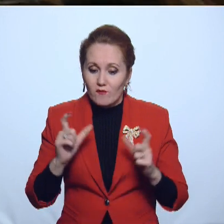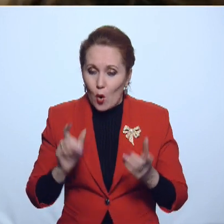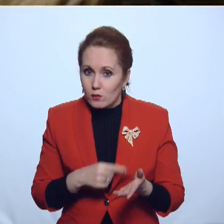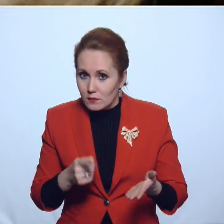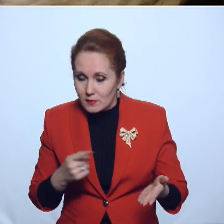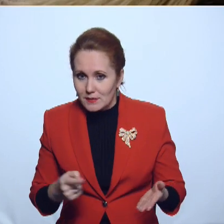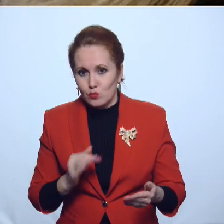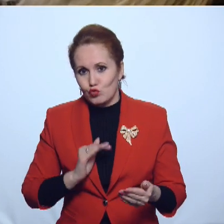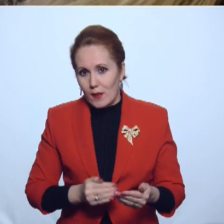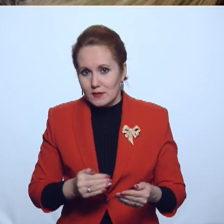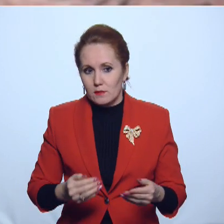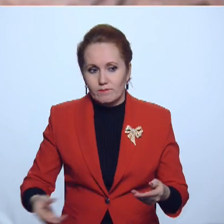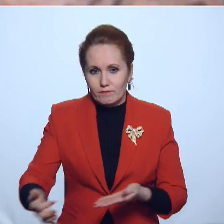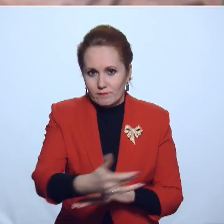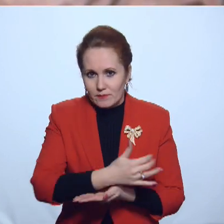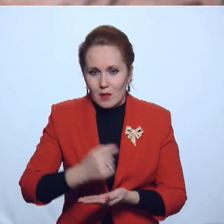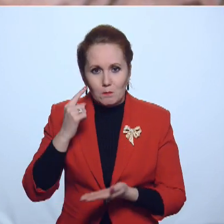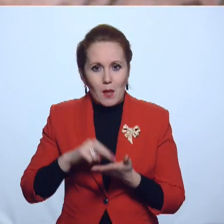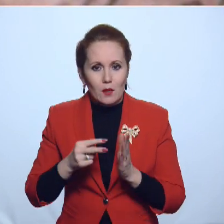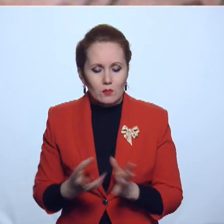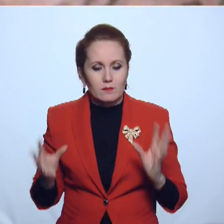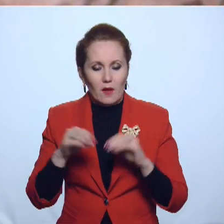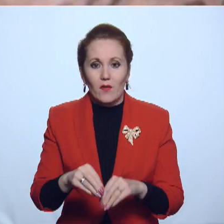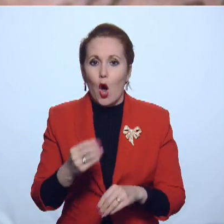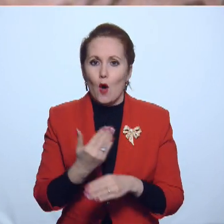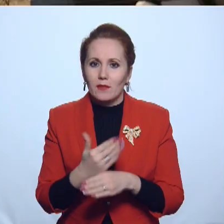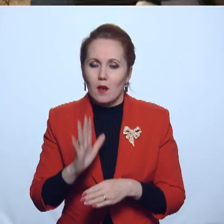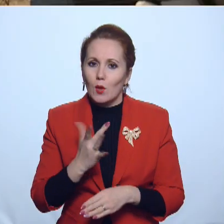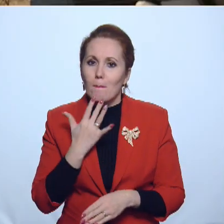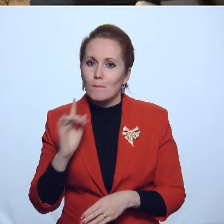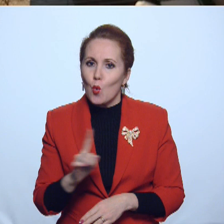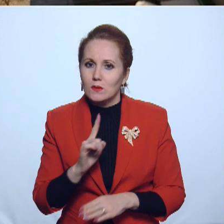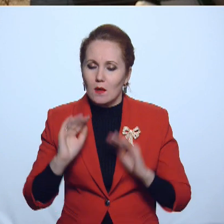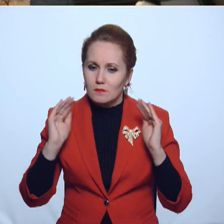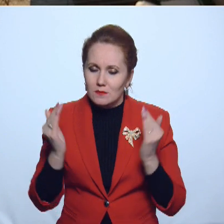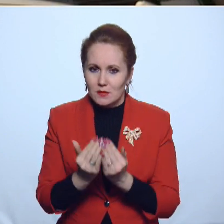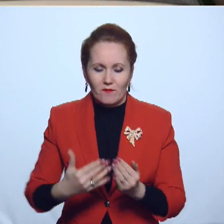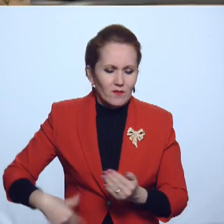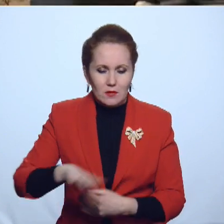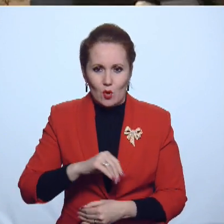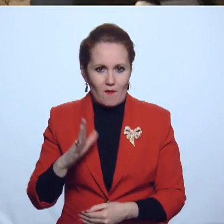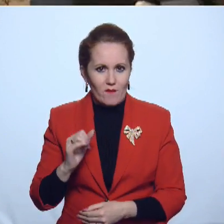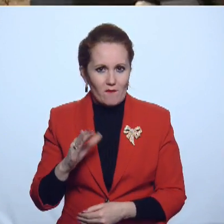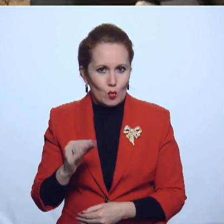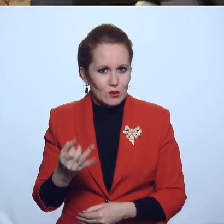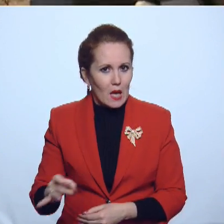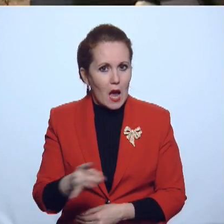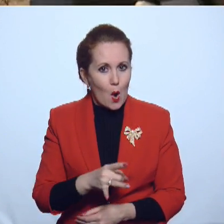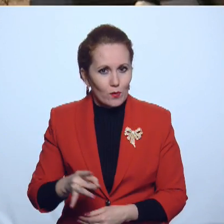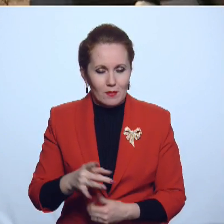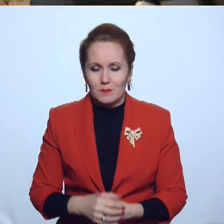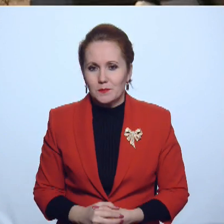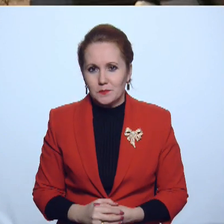из частных коллекций вовожцев планируют собрать в отдельную музейную экспозицию. Елена Обуховская, Елена Слесарева, Андрей Бусыгин.